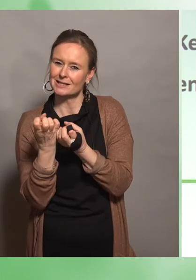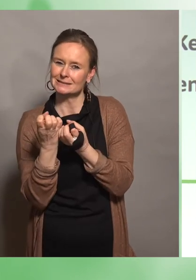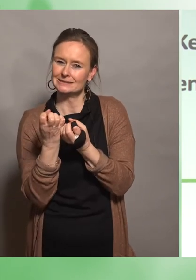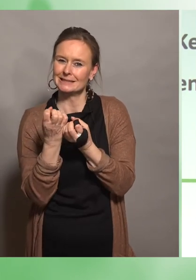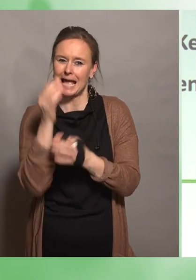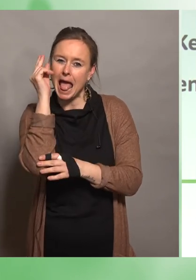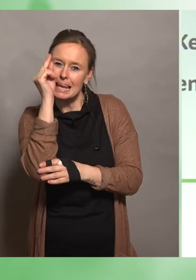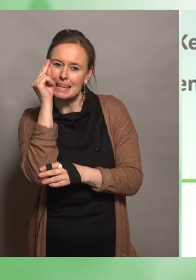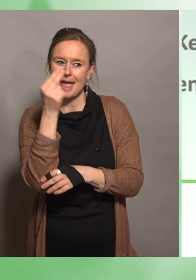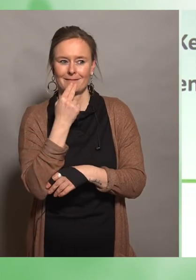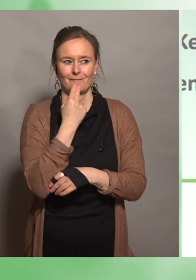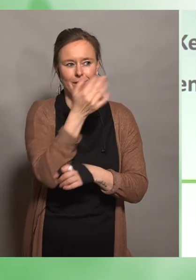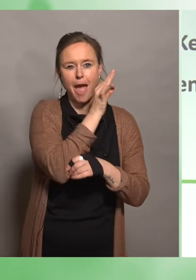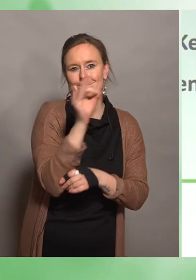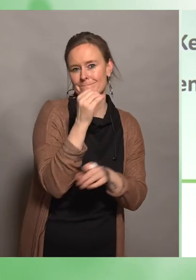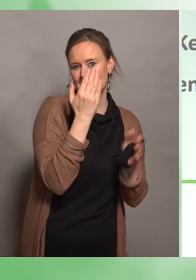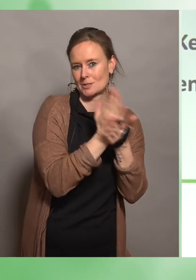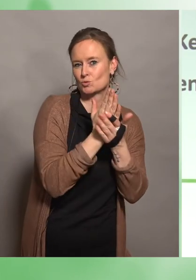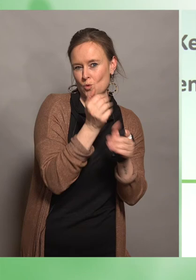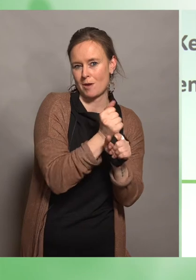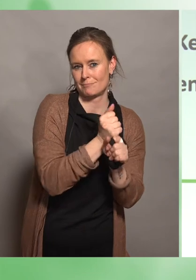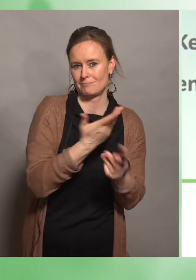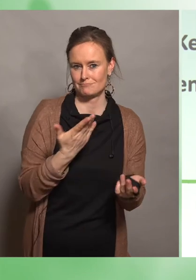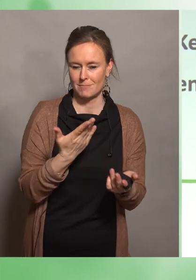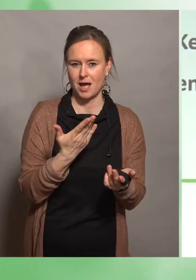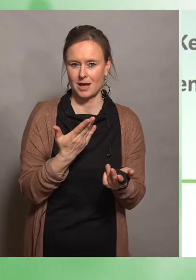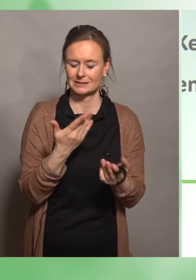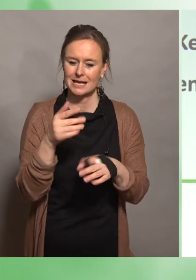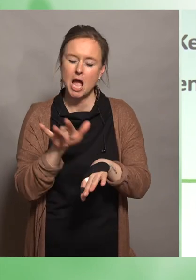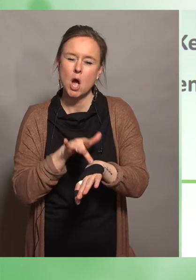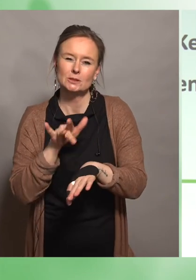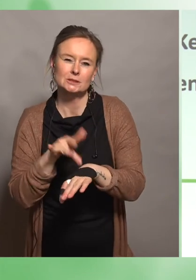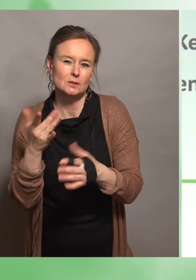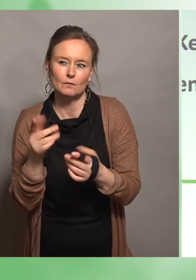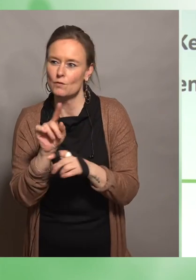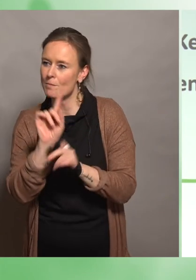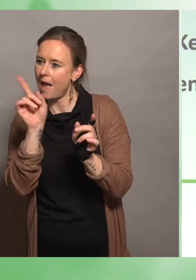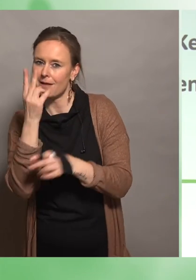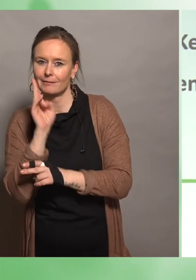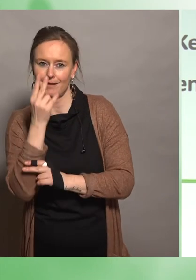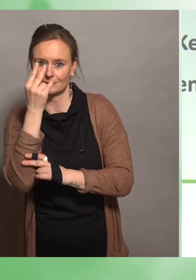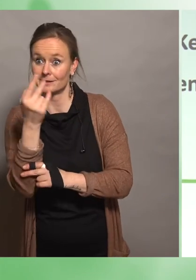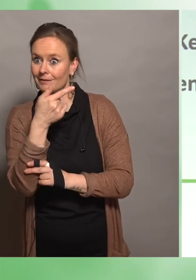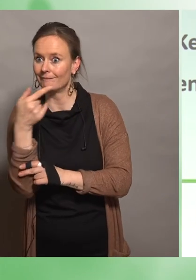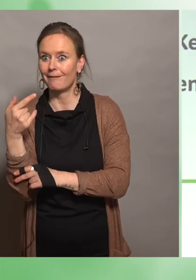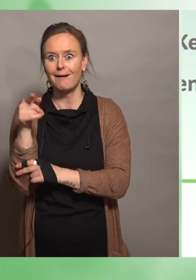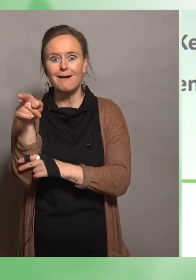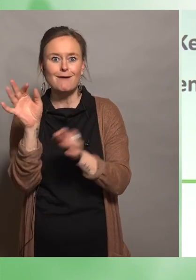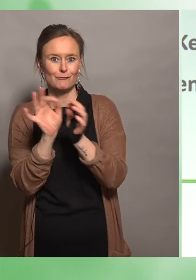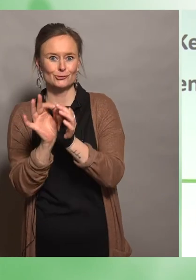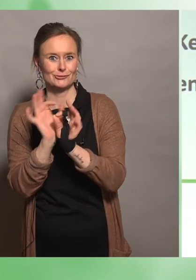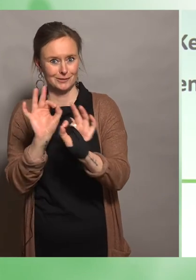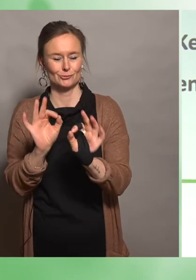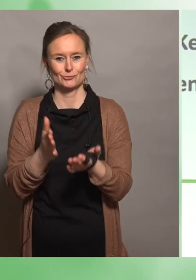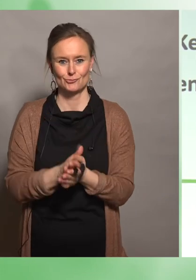Best und auch das Gefühl, dass man bei anderen daran sehen kann, wie gut das funktioniert. Und ich